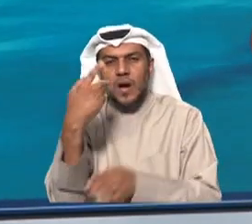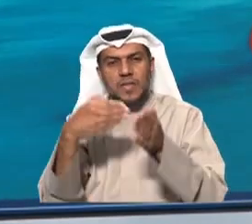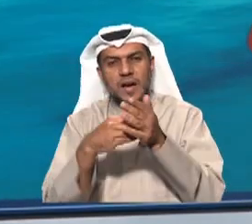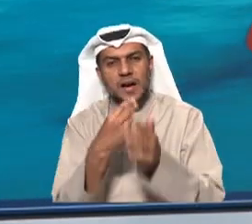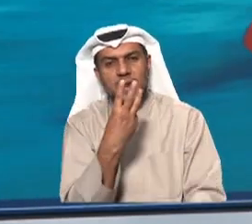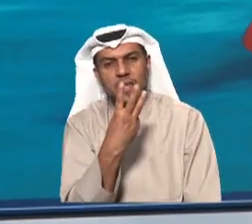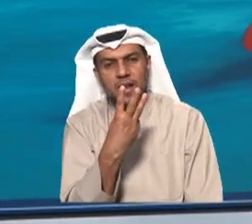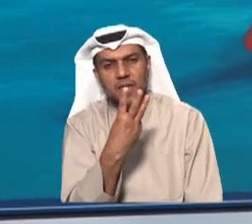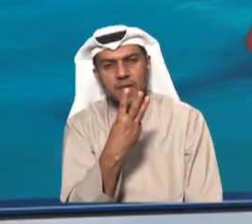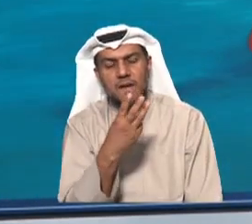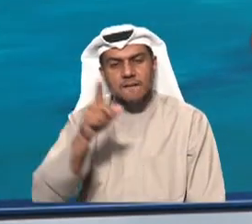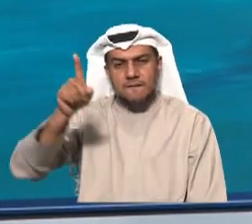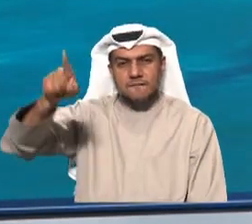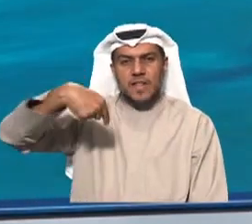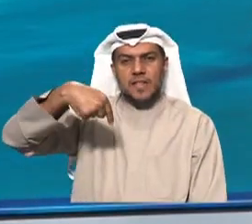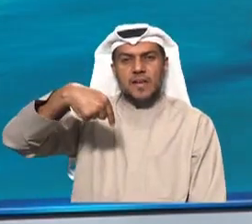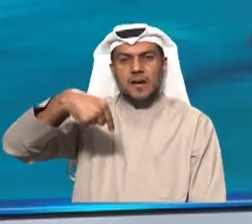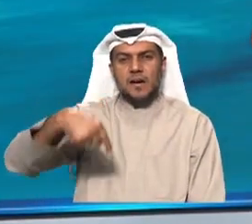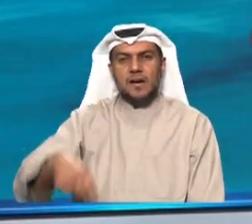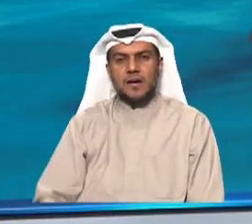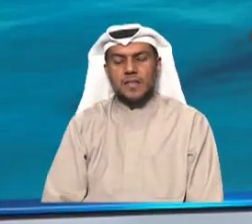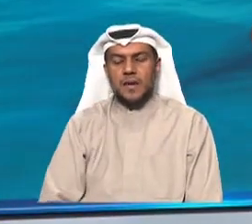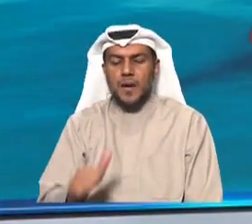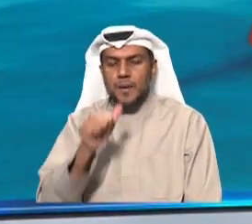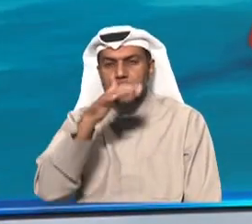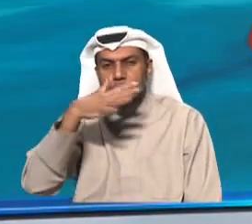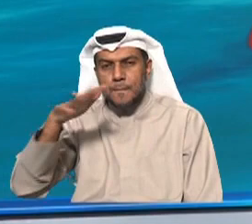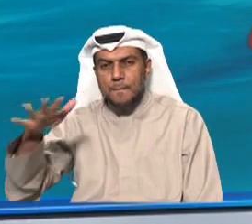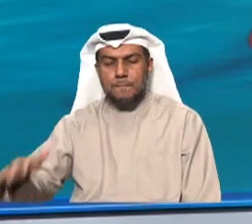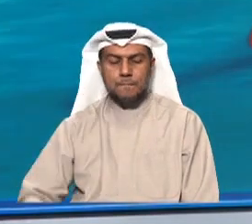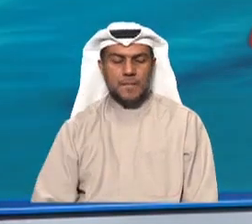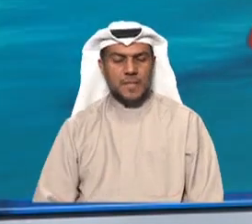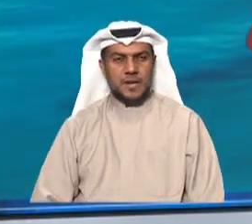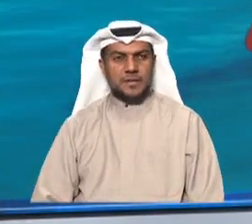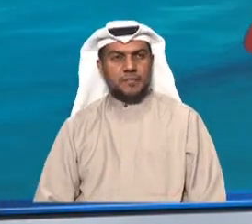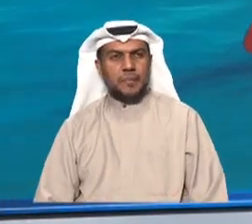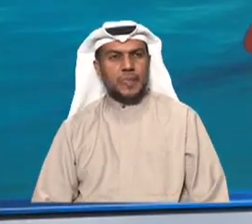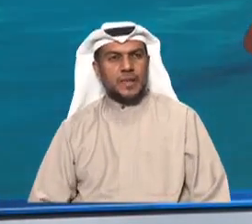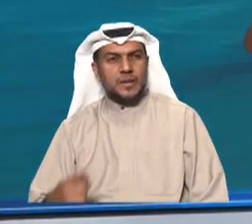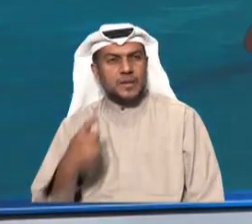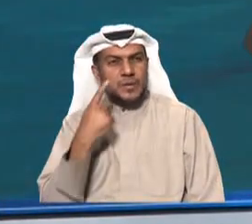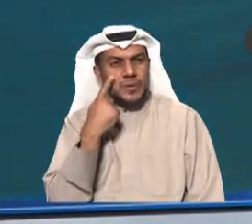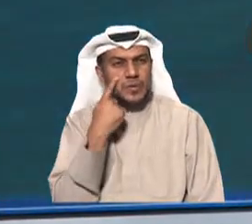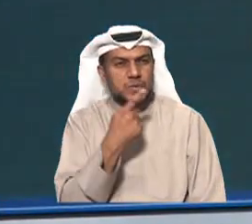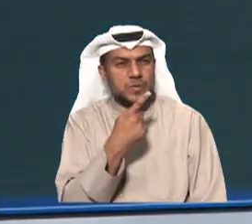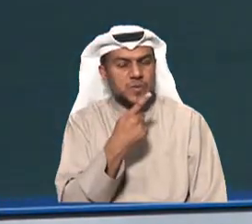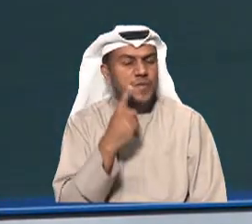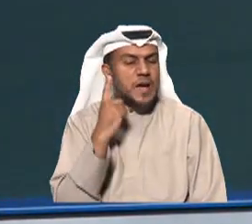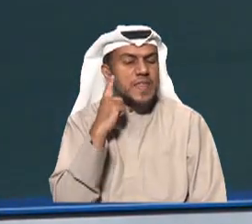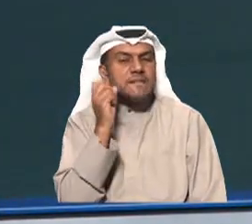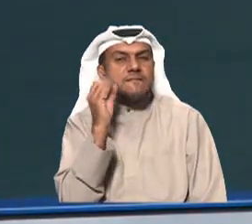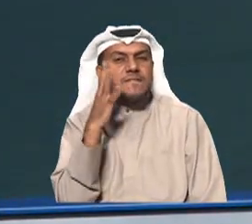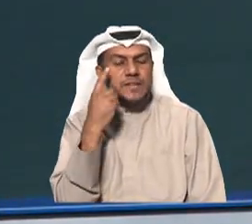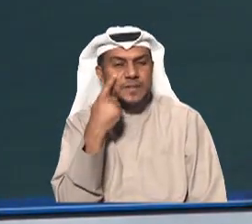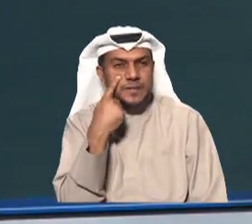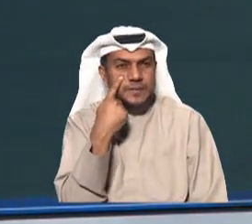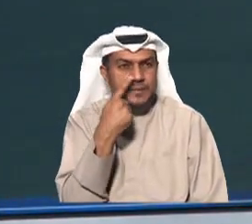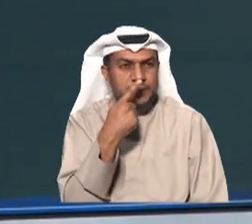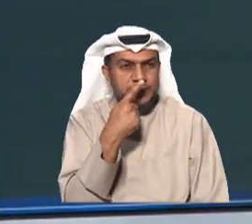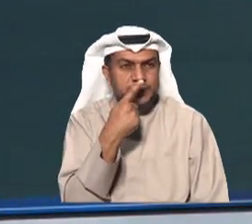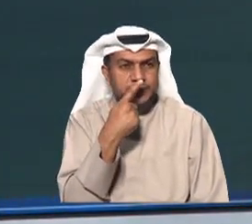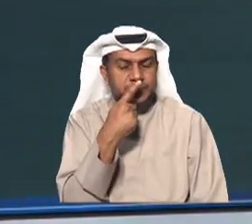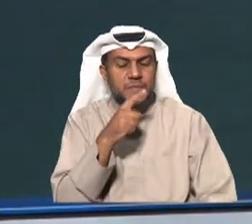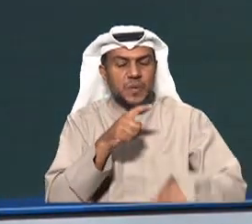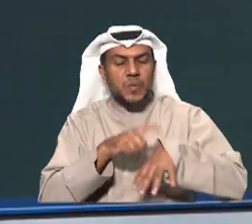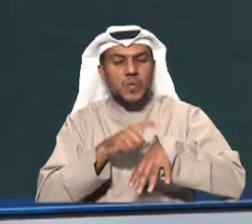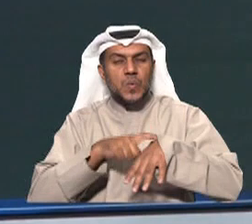أول أيام الفساد اللي تكون فيه تيارات الماء ضعيفة. المواقيت بإذن الله حسب التوقيت المحلي لمدينة الكويت، موعد أذان الفير بإذن الله